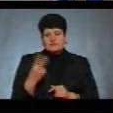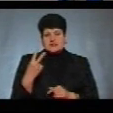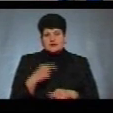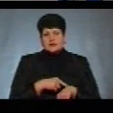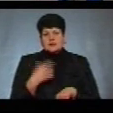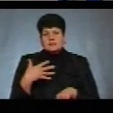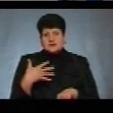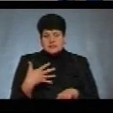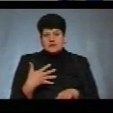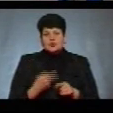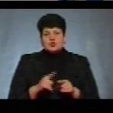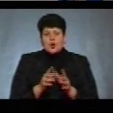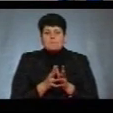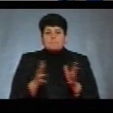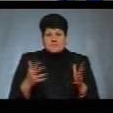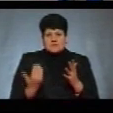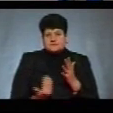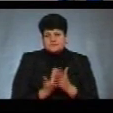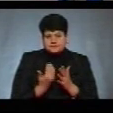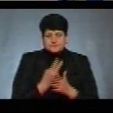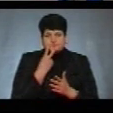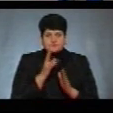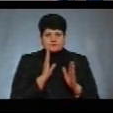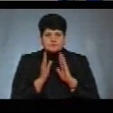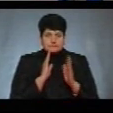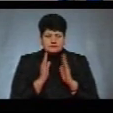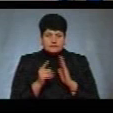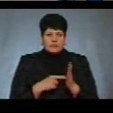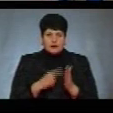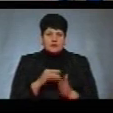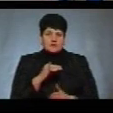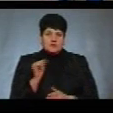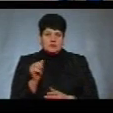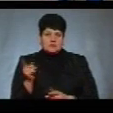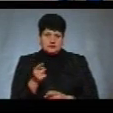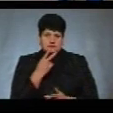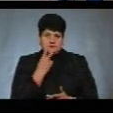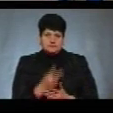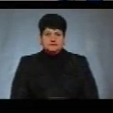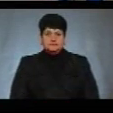20:50. До цього більше інформації шукайте на нашій Facebook-сторінці UA Тернопіль. Побачимось.